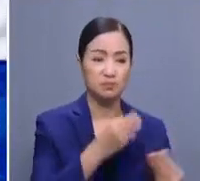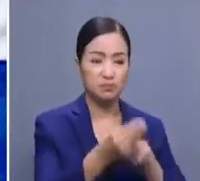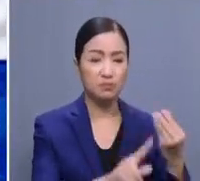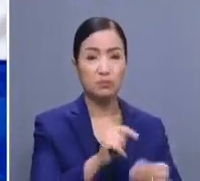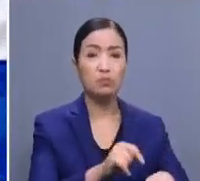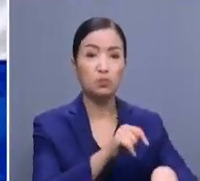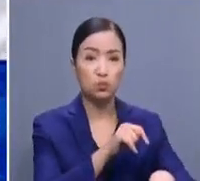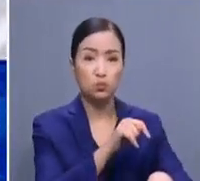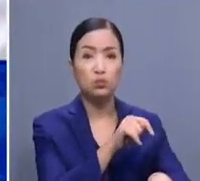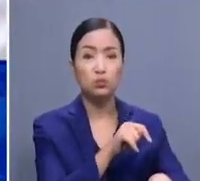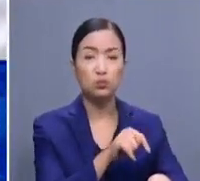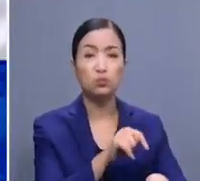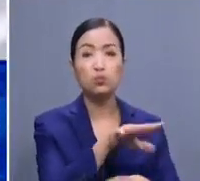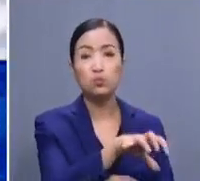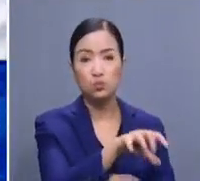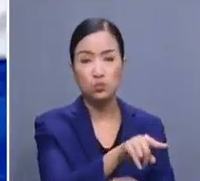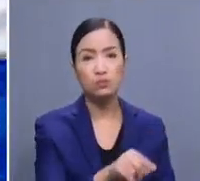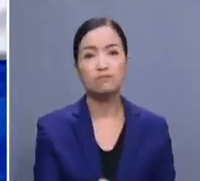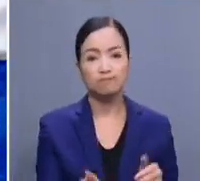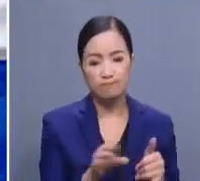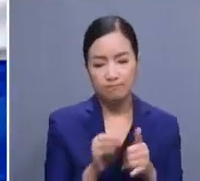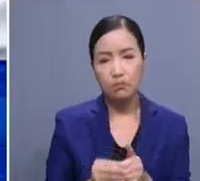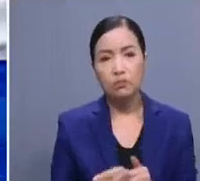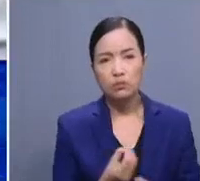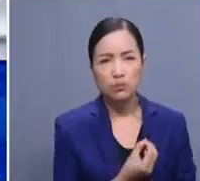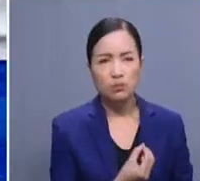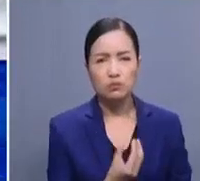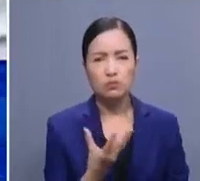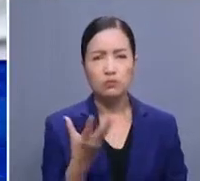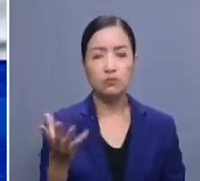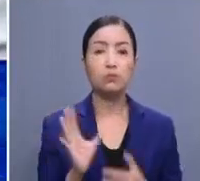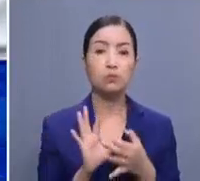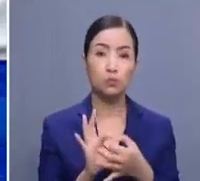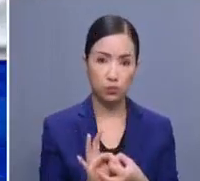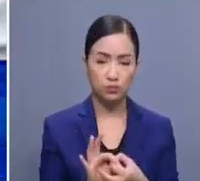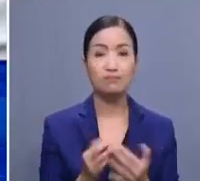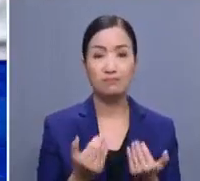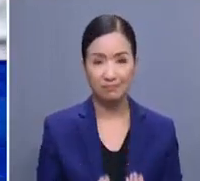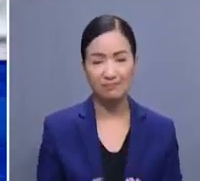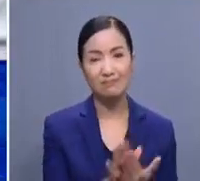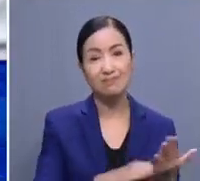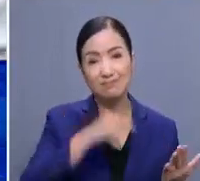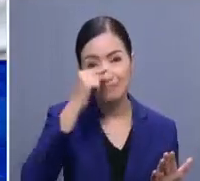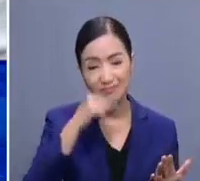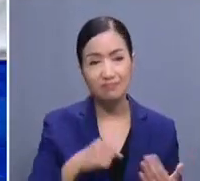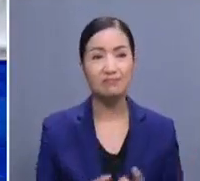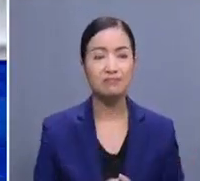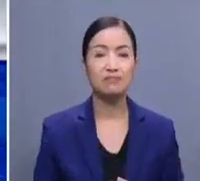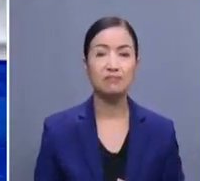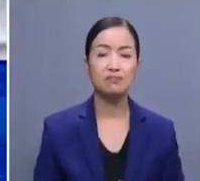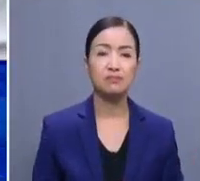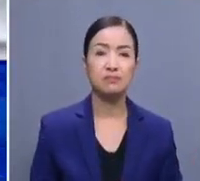กุ้งสมุทรสาครทำให้ผู้ติดเชื้อเพิ่มขึ้นซึ่งสิ่งที่น่าเป็นห่วงน่ากังวลสำหรับการระบาดระลอก